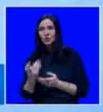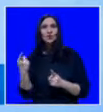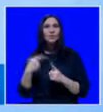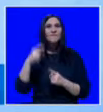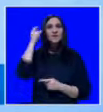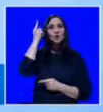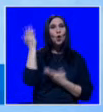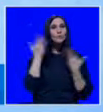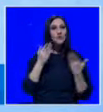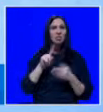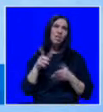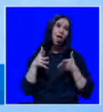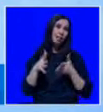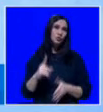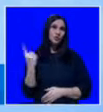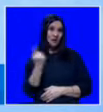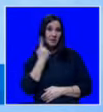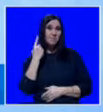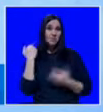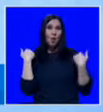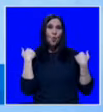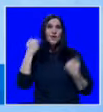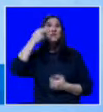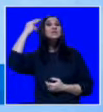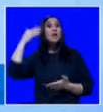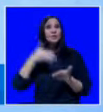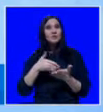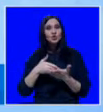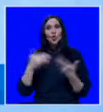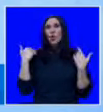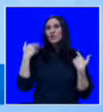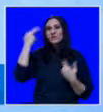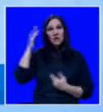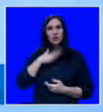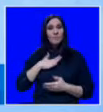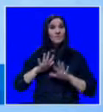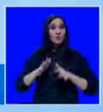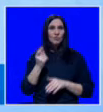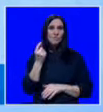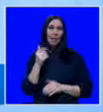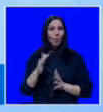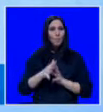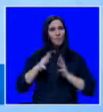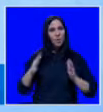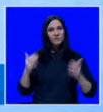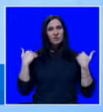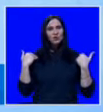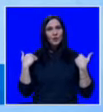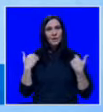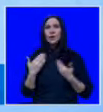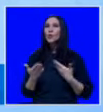висшето образование. Не е лошо и за самите университети, защото университетите ще имат вероятно малко повече студенти,